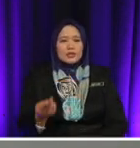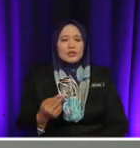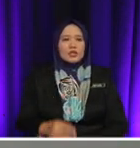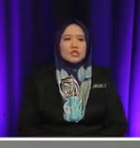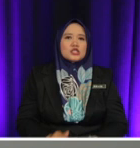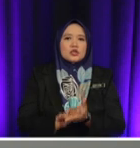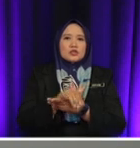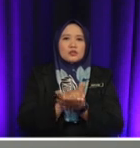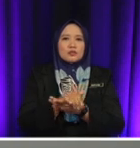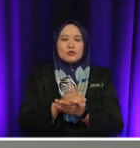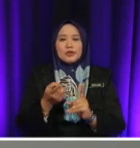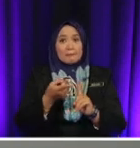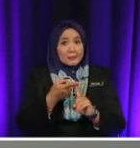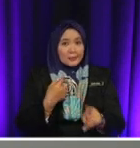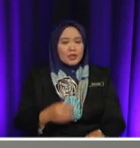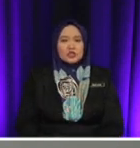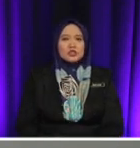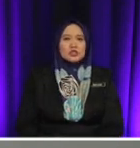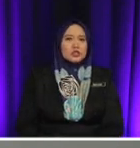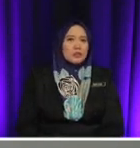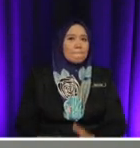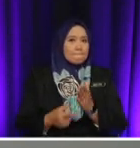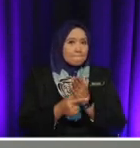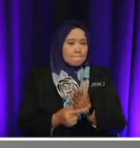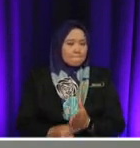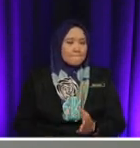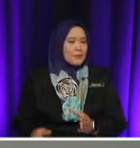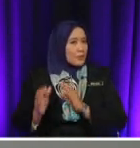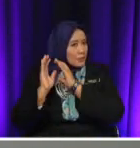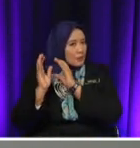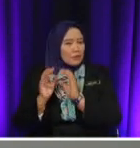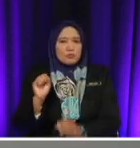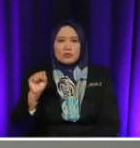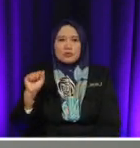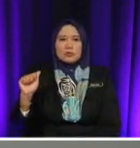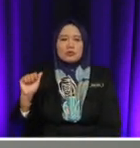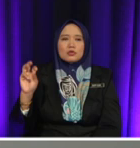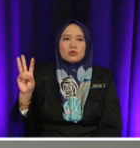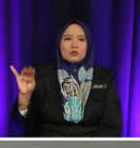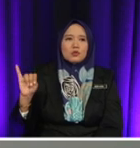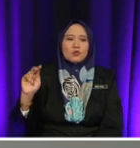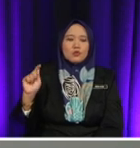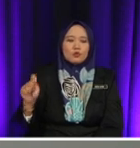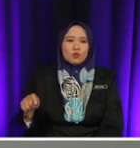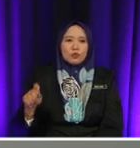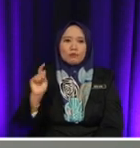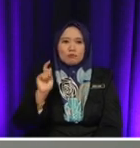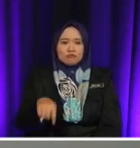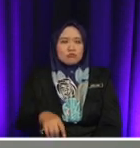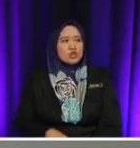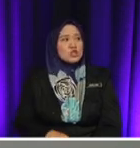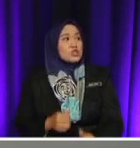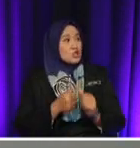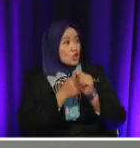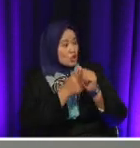minyak sawit so untuk ini so kita pastikan langkah-langkah tadi yang kita buat adalah berturutan